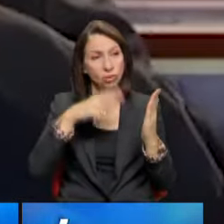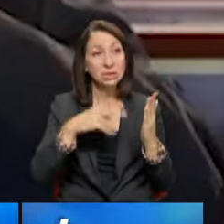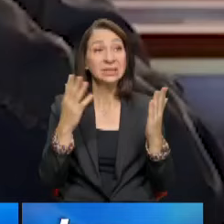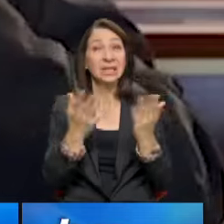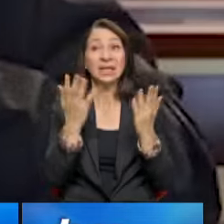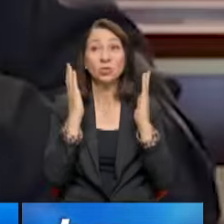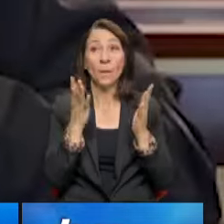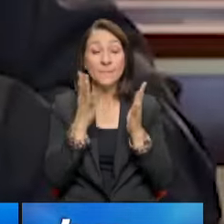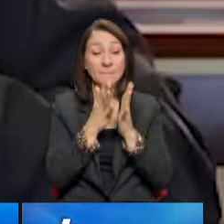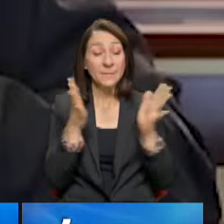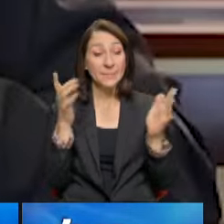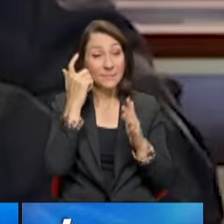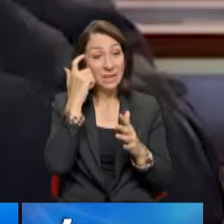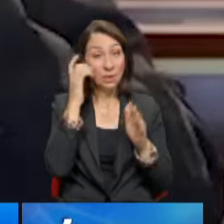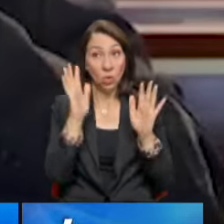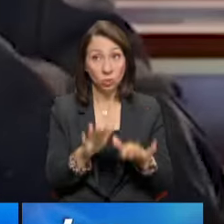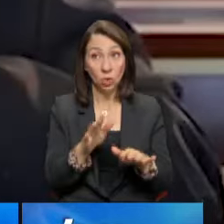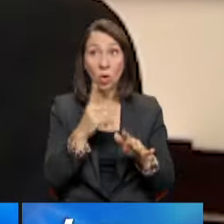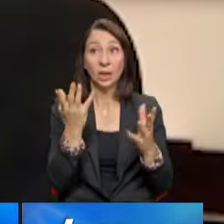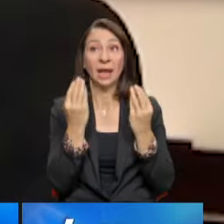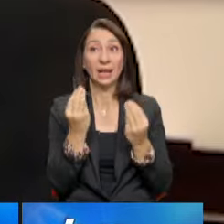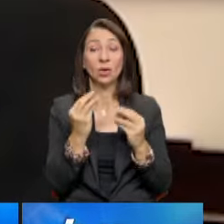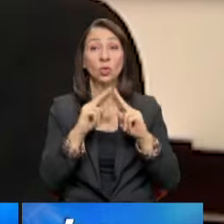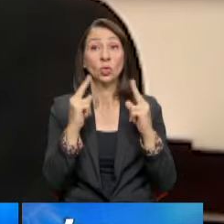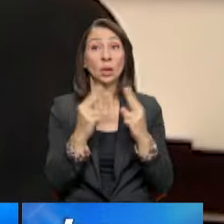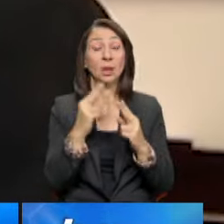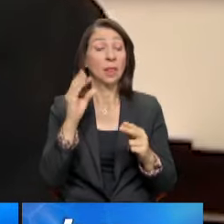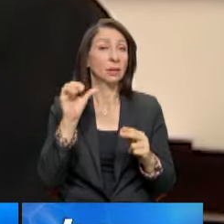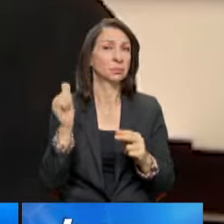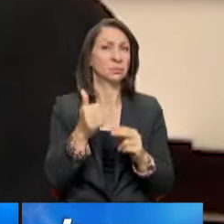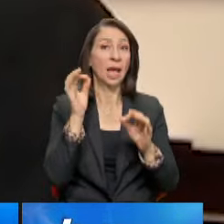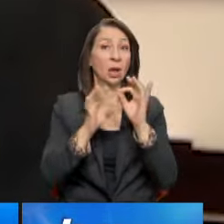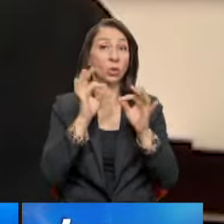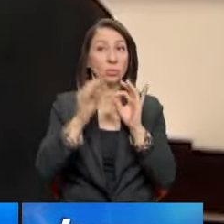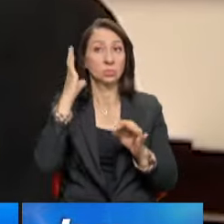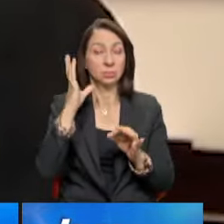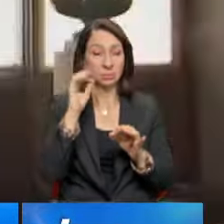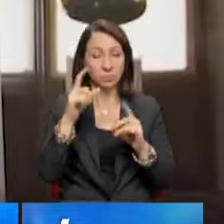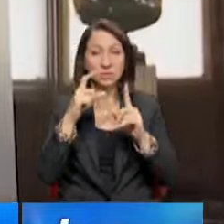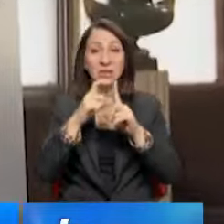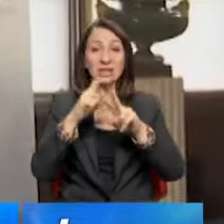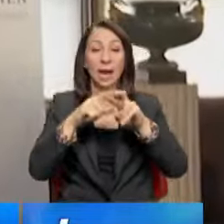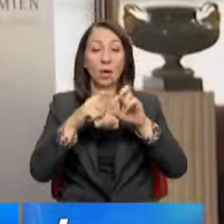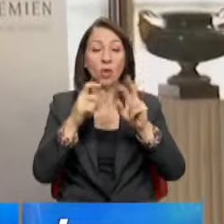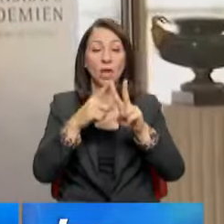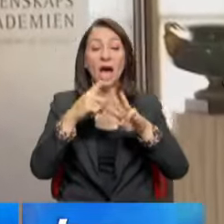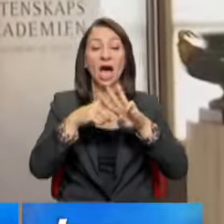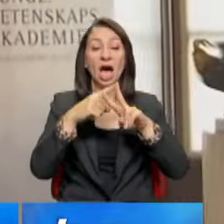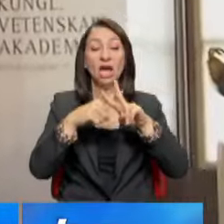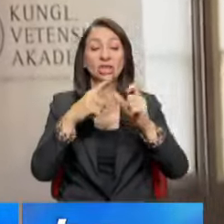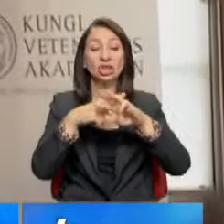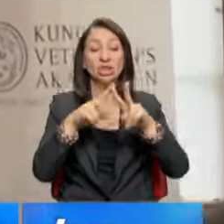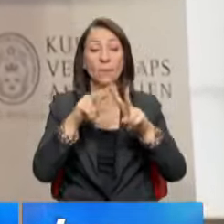kadar çok geniş bilgiye sahip olursanız o kadar iyi. Dünyanın önde gelen ekonomistlerinden Daron Acemoğlu Nobel Ekonomi Ödülü'ne layık